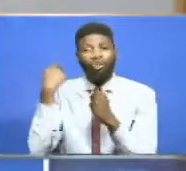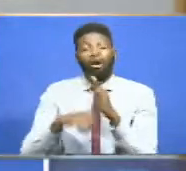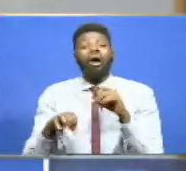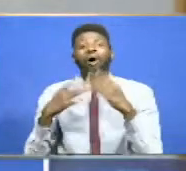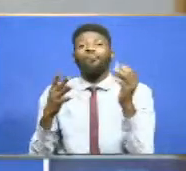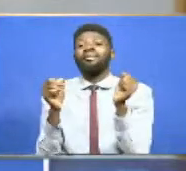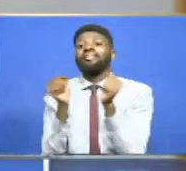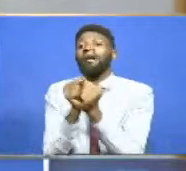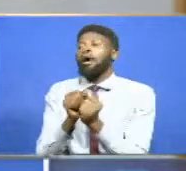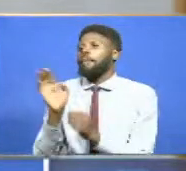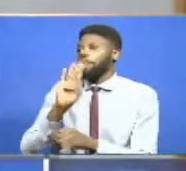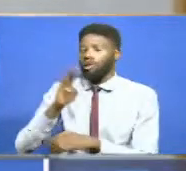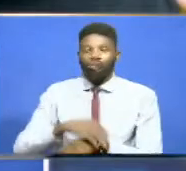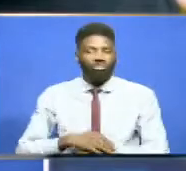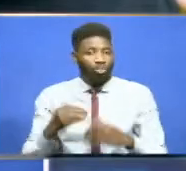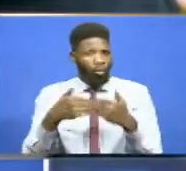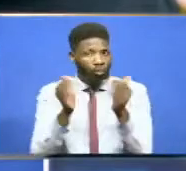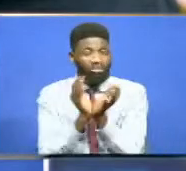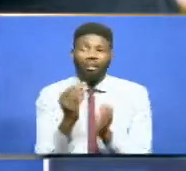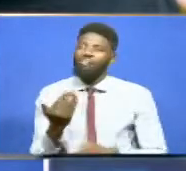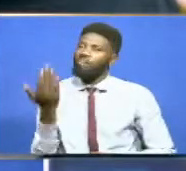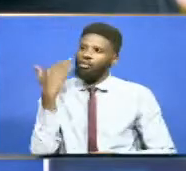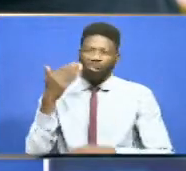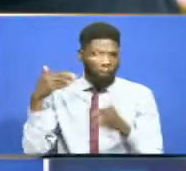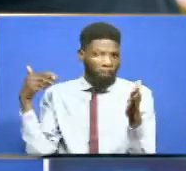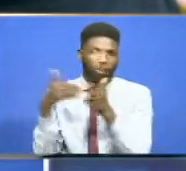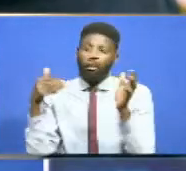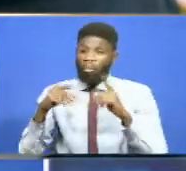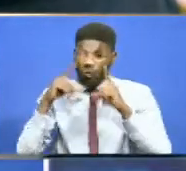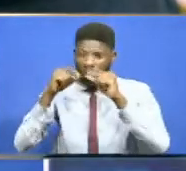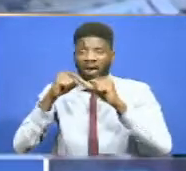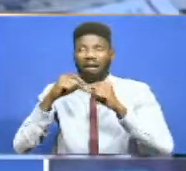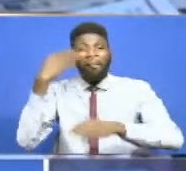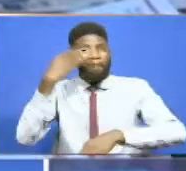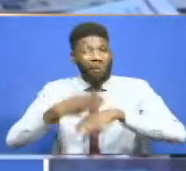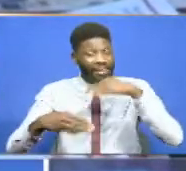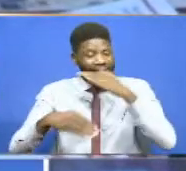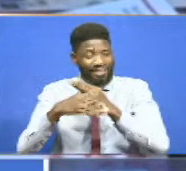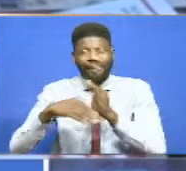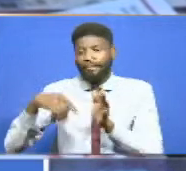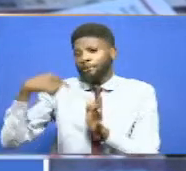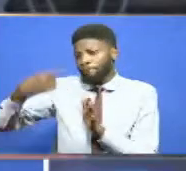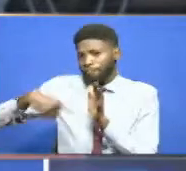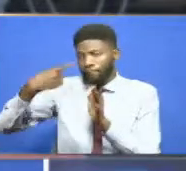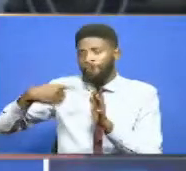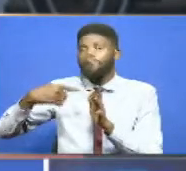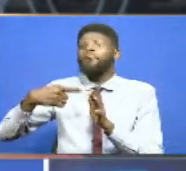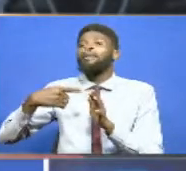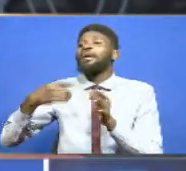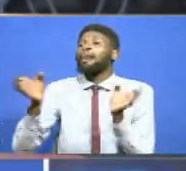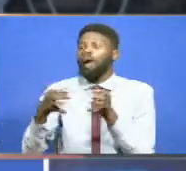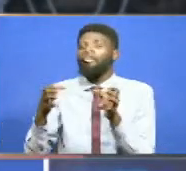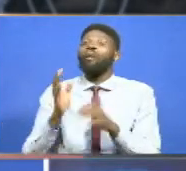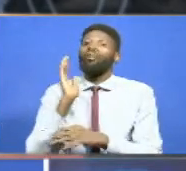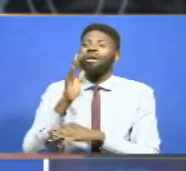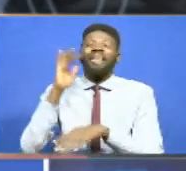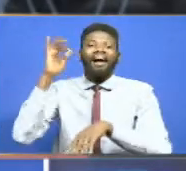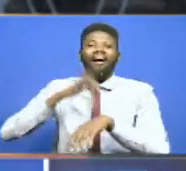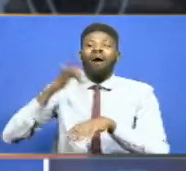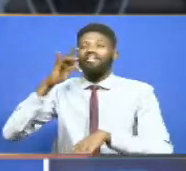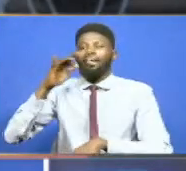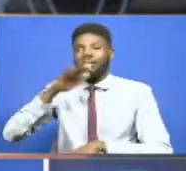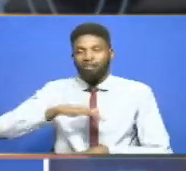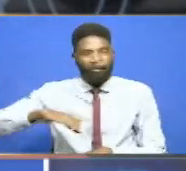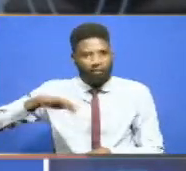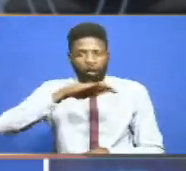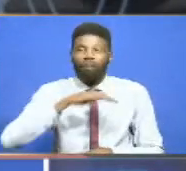10. Jamii hiyo awali ilipinga mradi huo ikidai ujenzi wake utakuwa na madhara kwa mazingira. Na ndiposa leo tumeweza